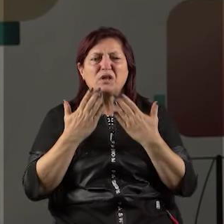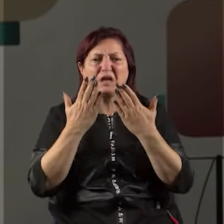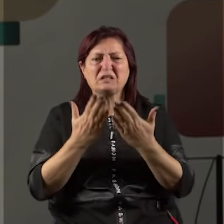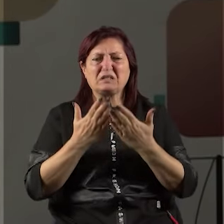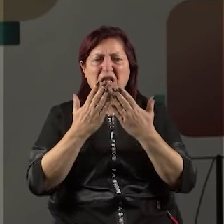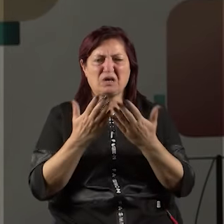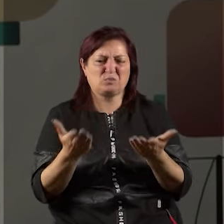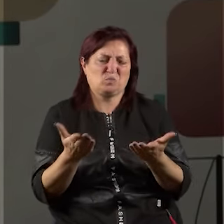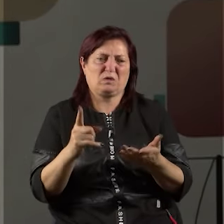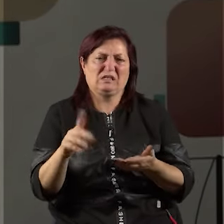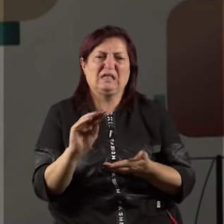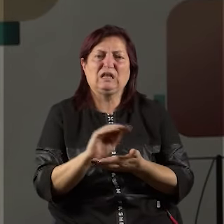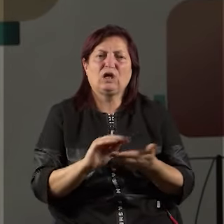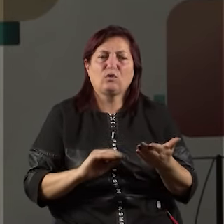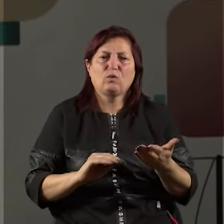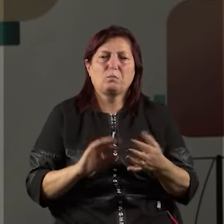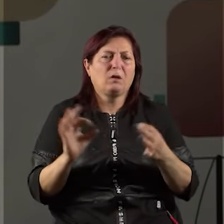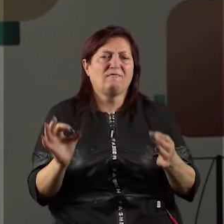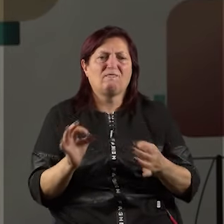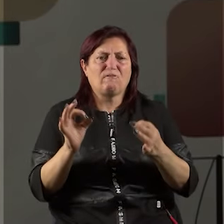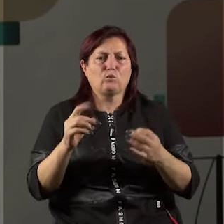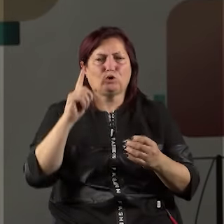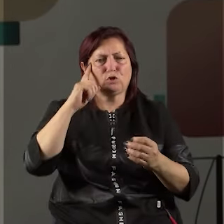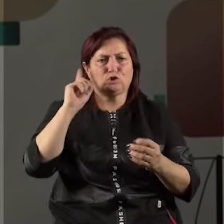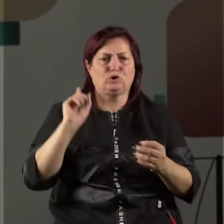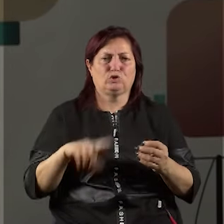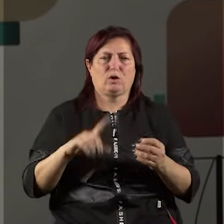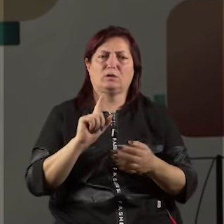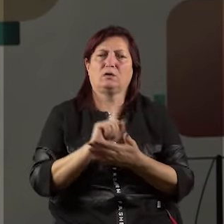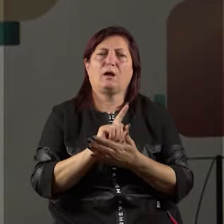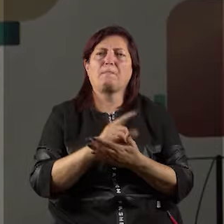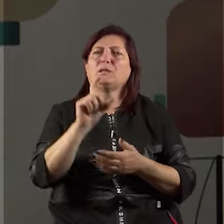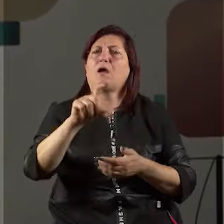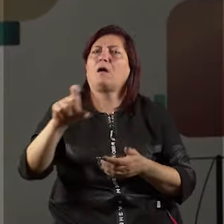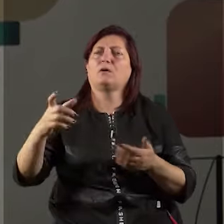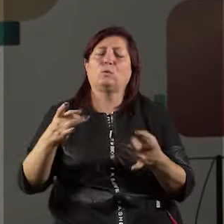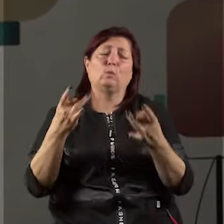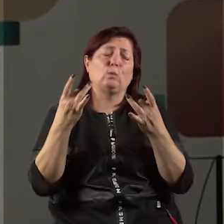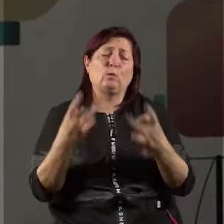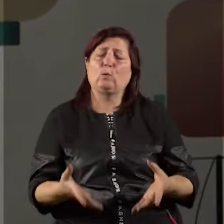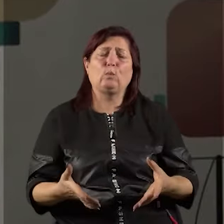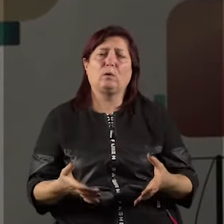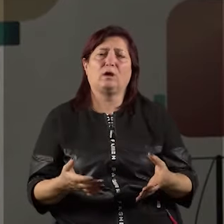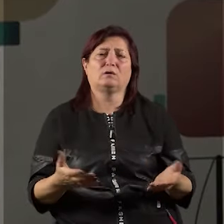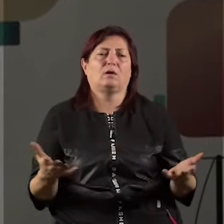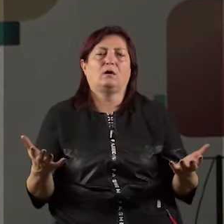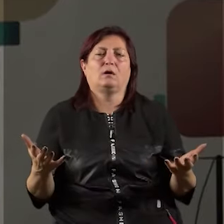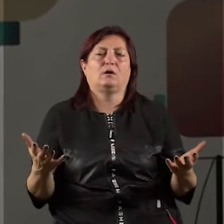այդ գրողներին, ոչ էլ ճանաչում է հիմնականում, ուղղակի